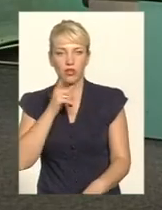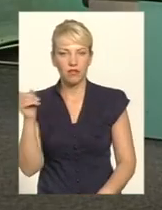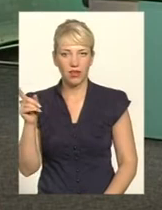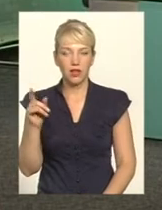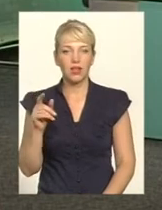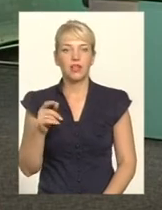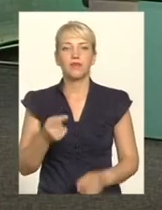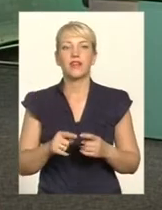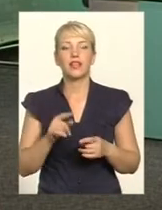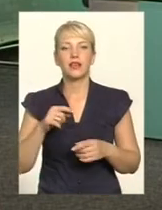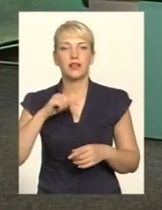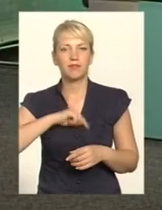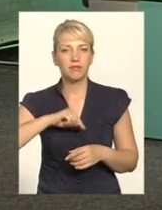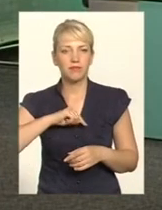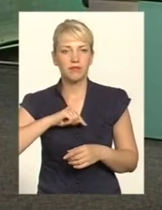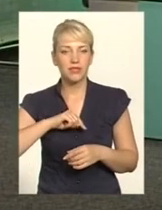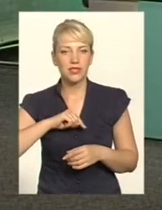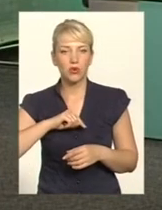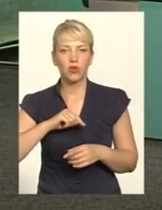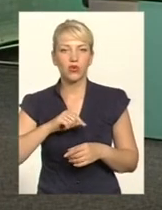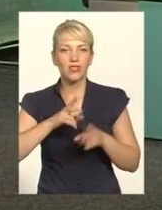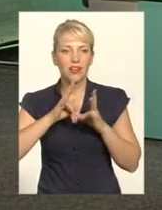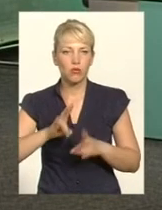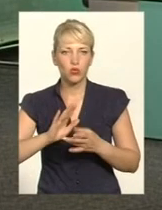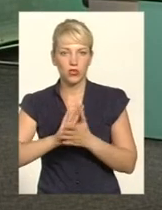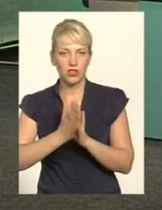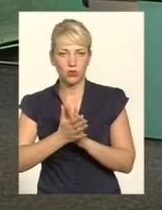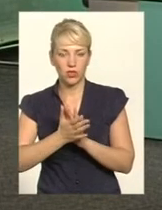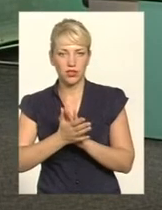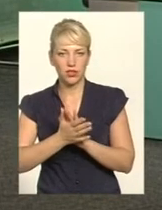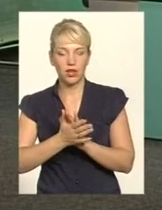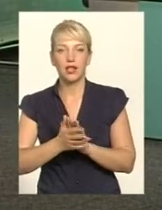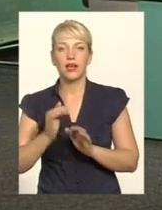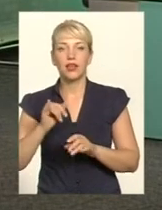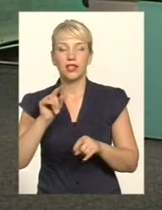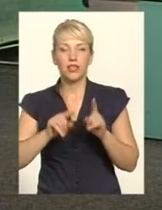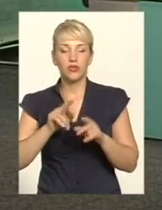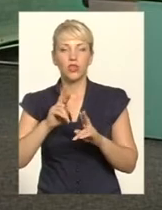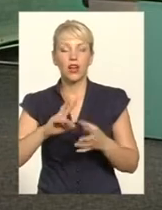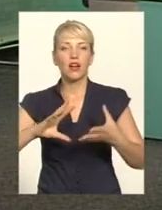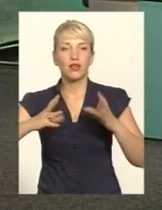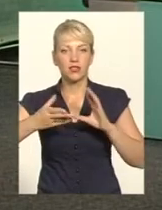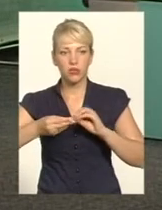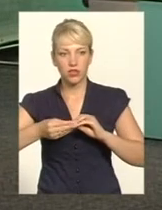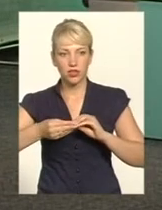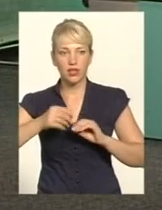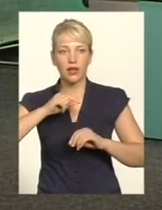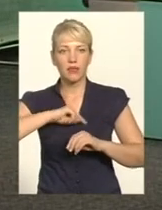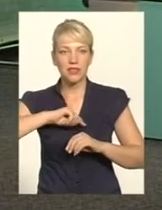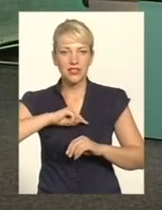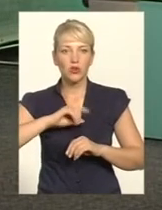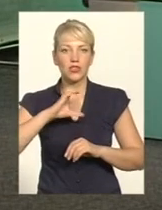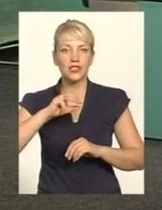довготривала психотравмуюча ситуація, іноді як результат психосоматичні